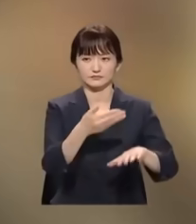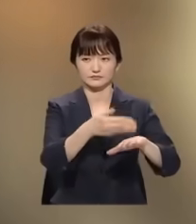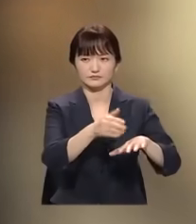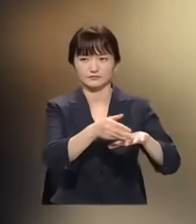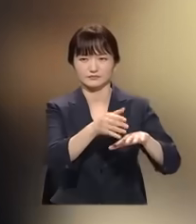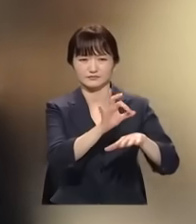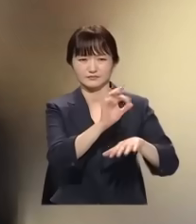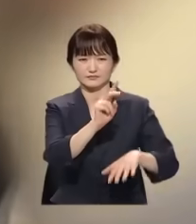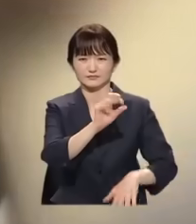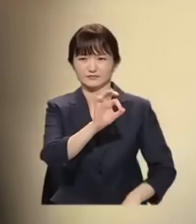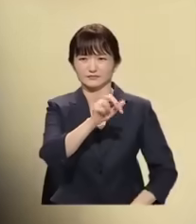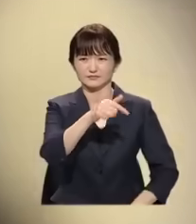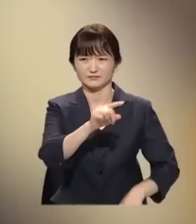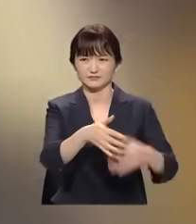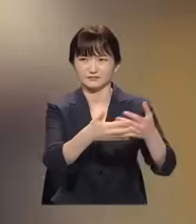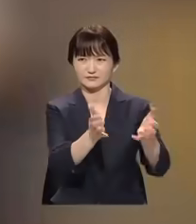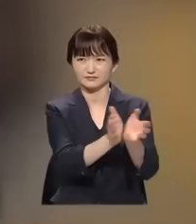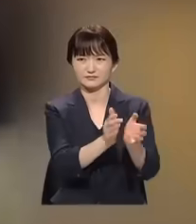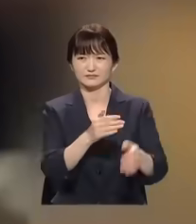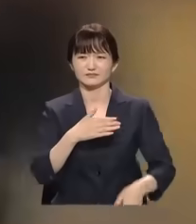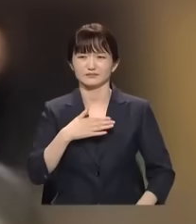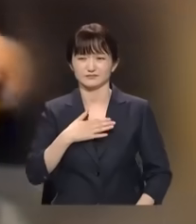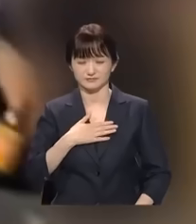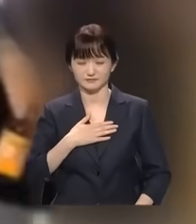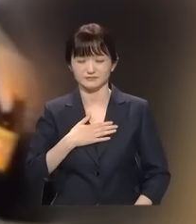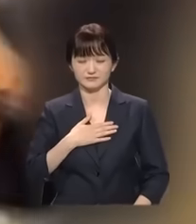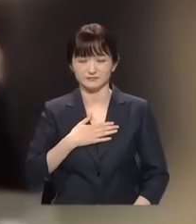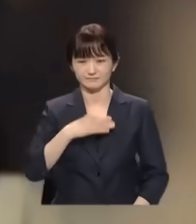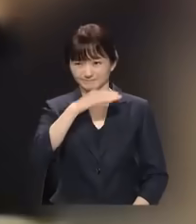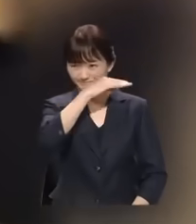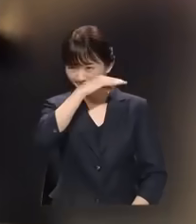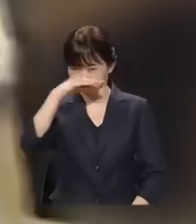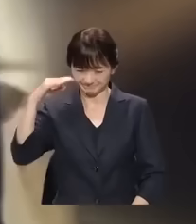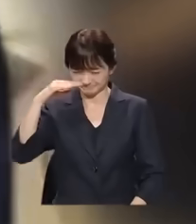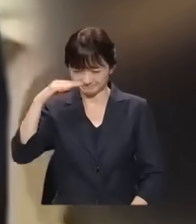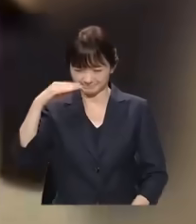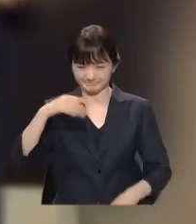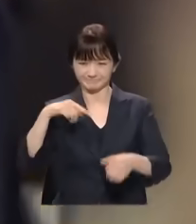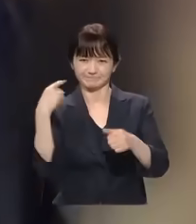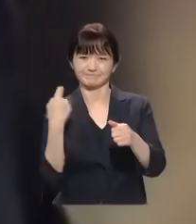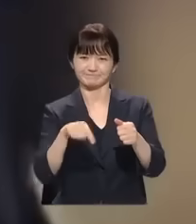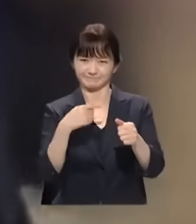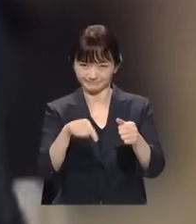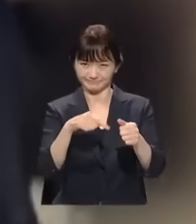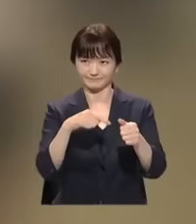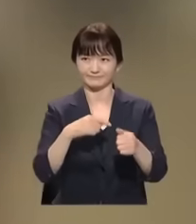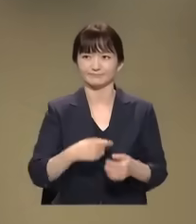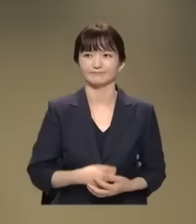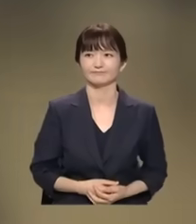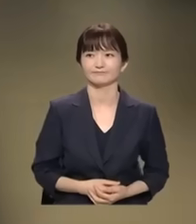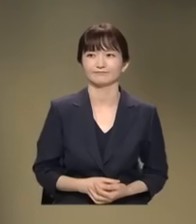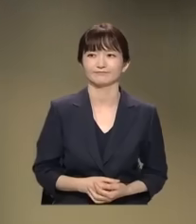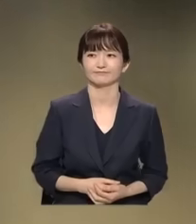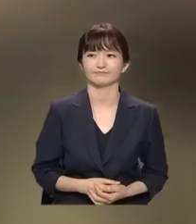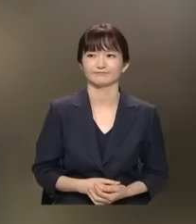혼날 깡패 양아 제가 바로 창교육하도록 할게요